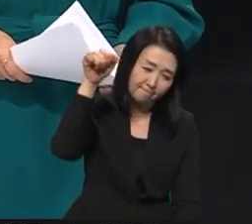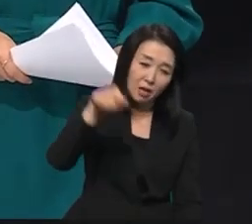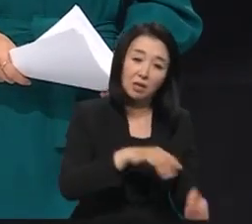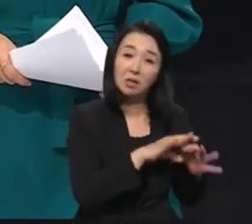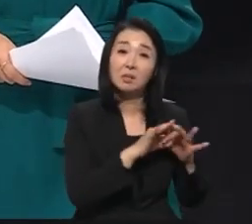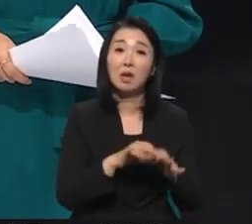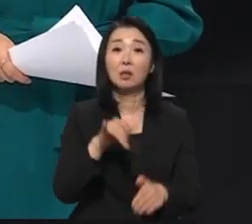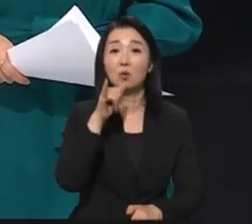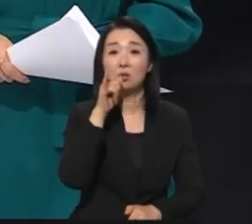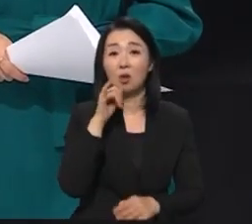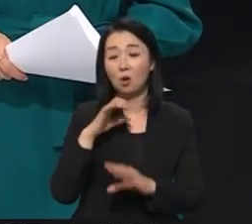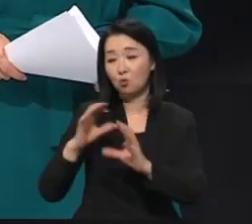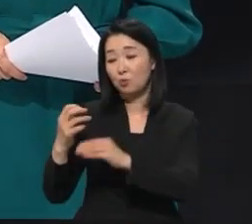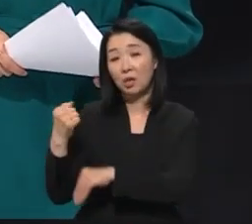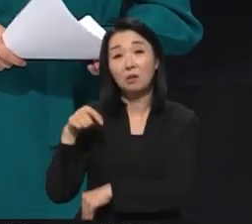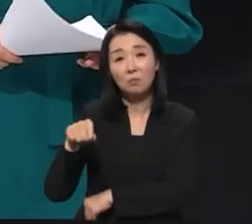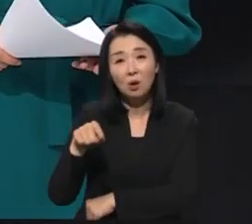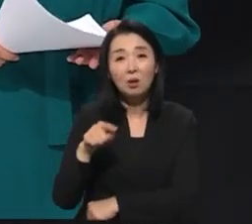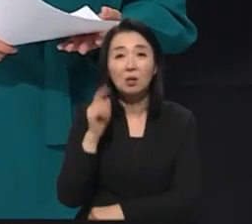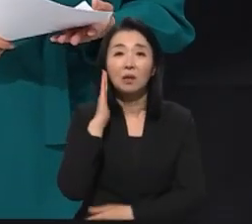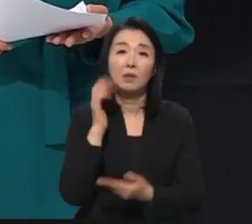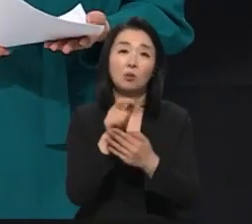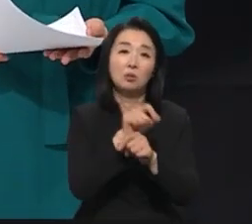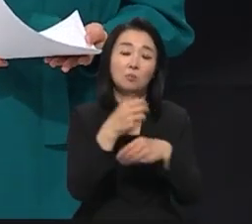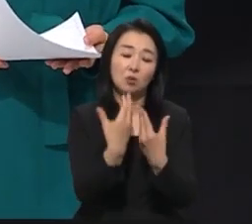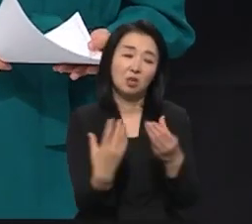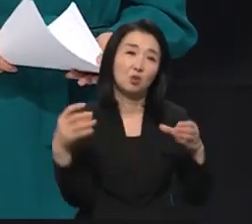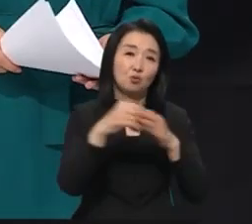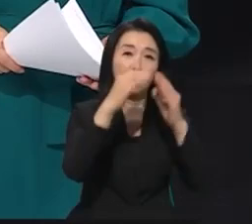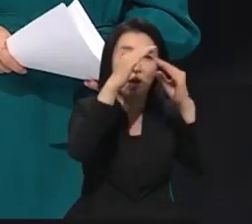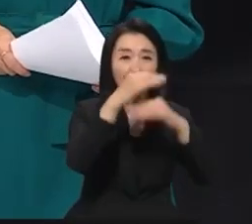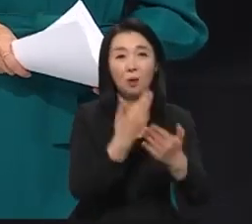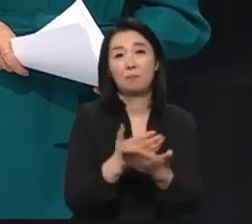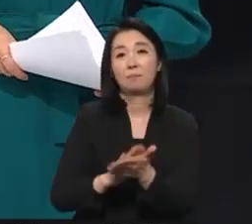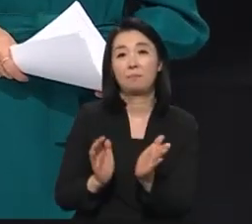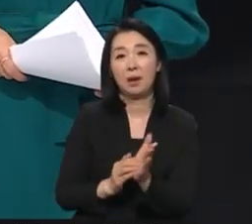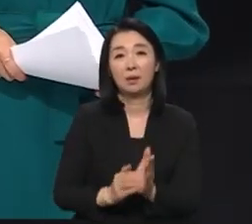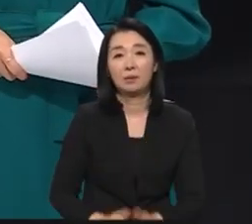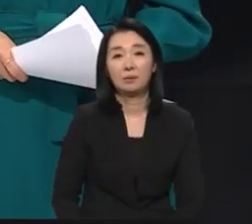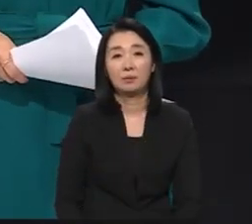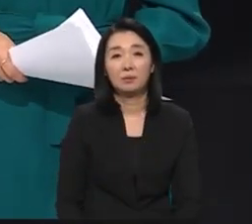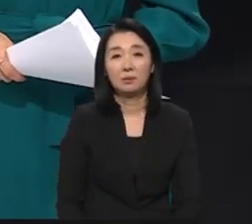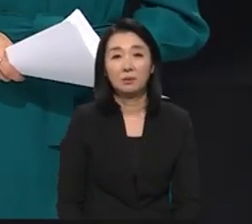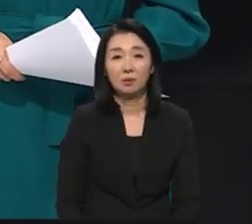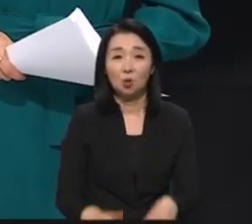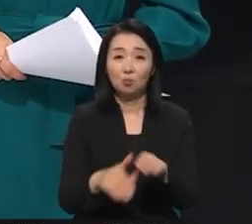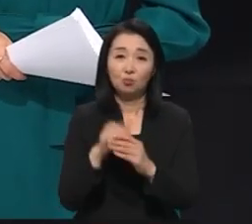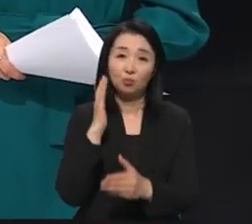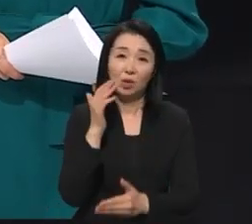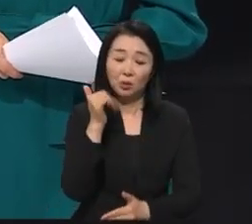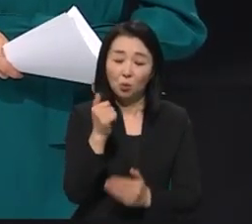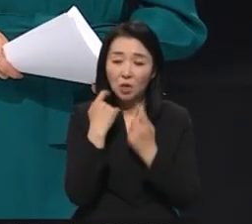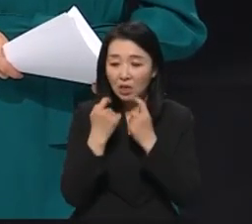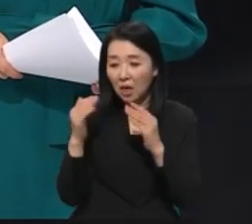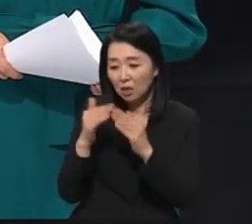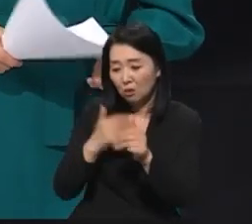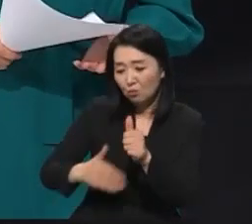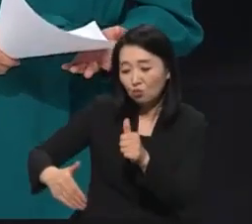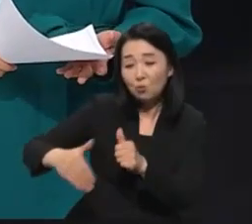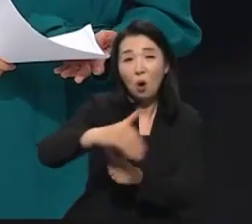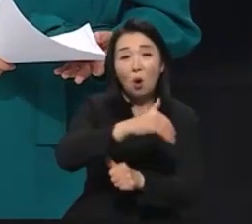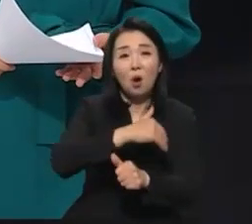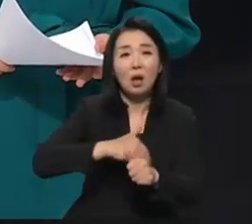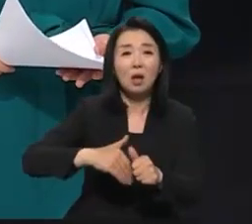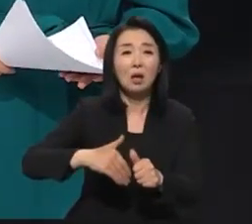이어지자 국민의 힘에서는 대통령 직무실을 추구한 내용의 개정안을 발휘했는데요 앞서 문전 대통령 사저 주변에서